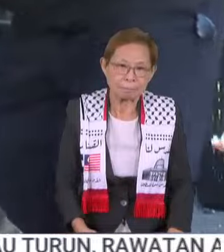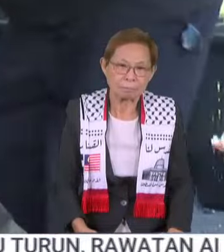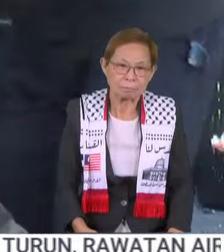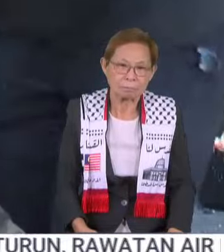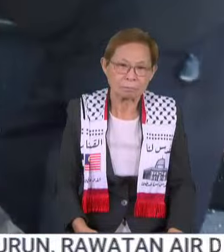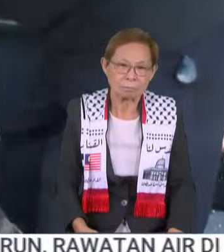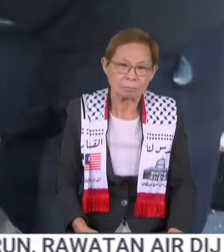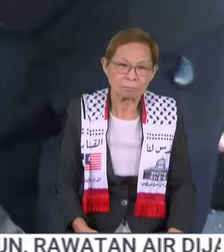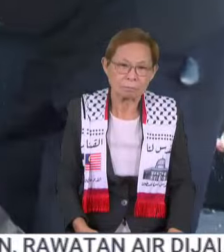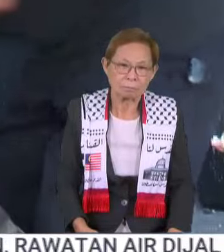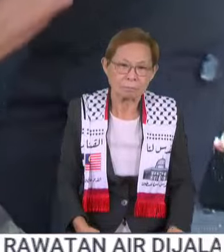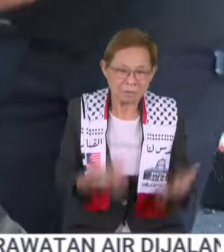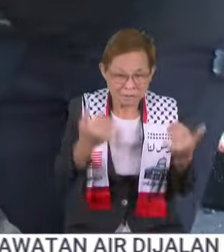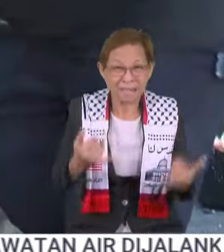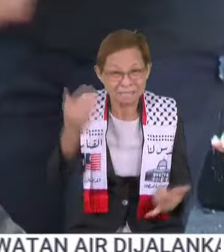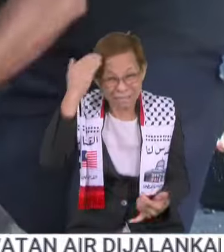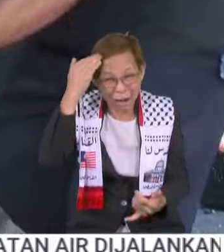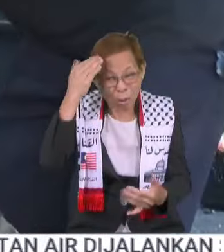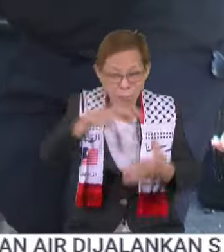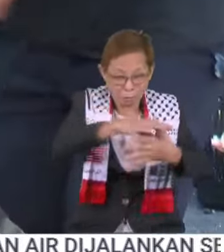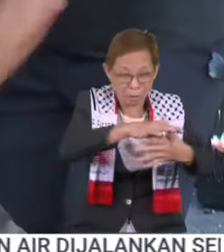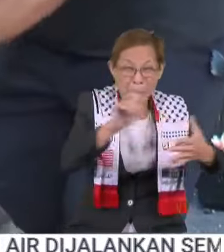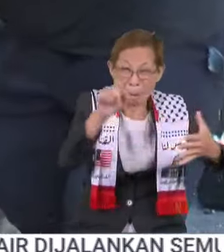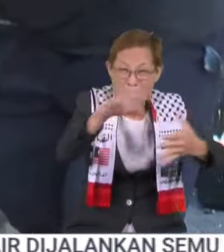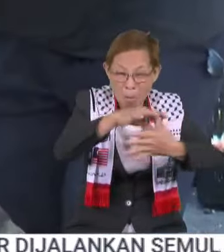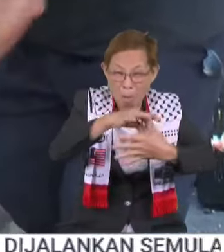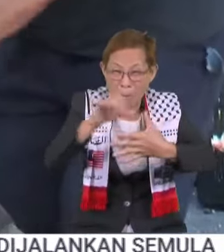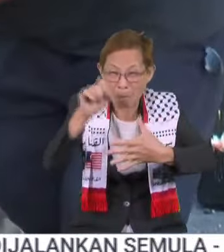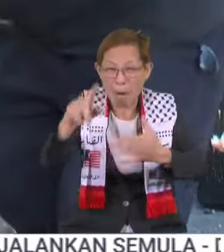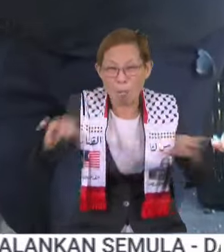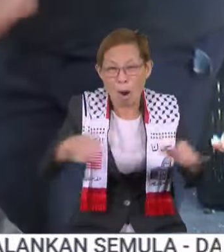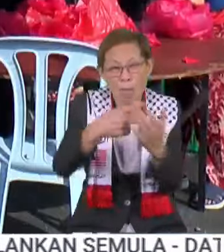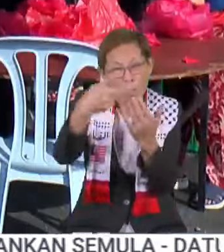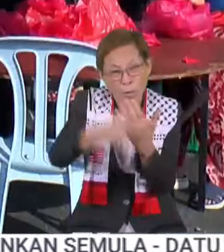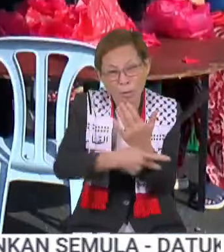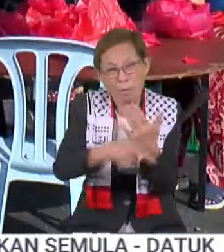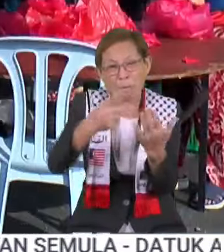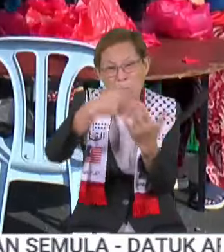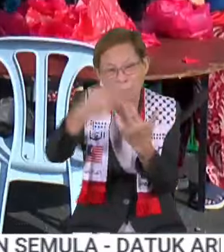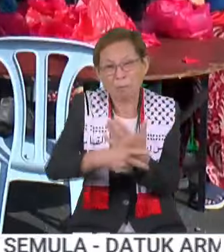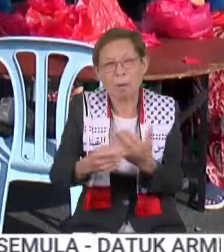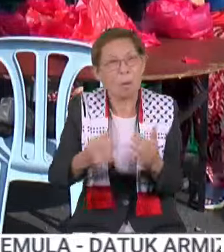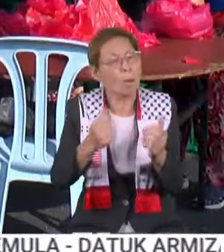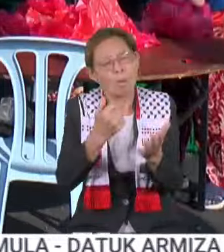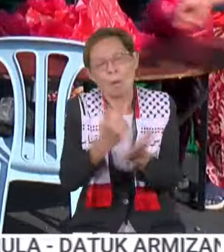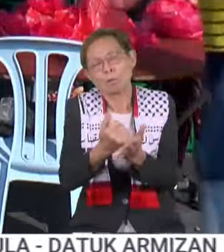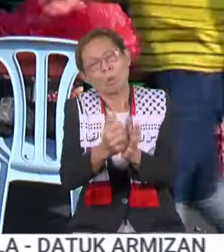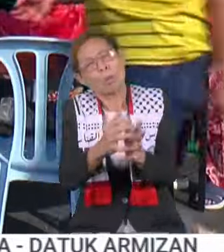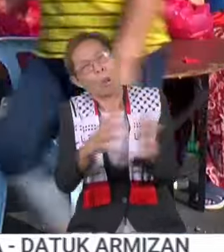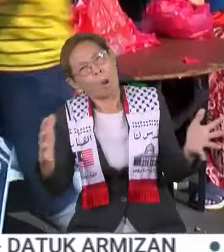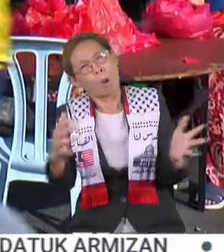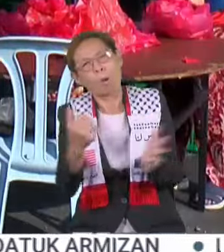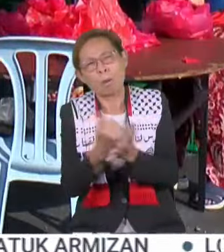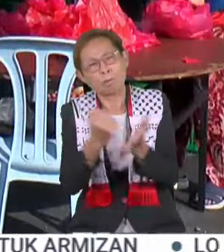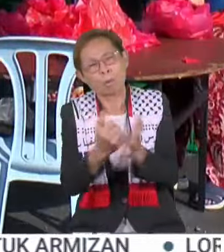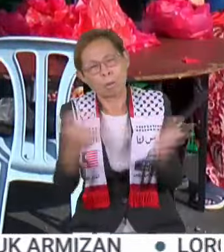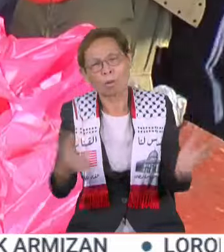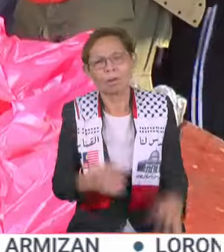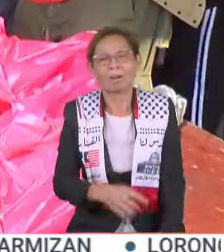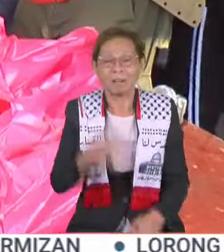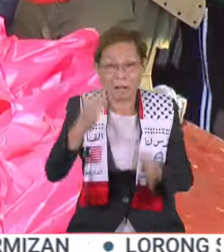Ketidakkan bab sekarang ni tahulah harga barang daging mahal kan. Buat program macam ni, jauh membantu. Bagus kalau dapat berselalu